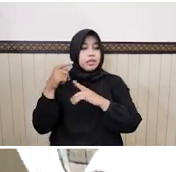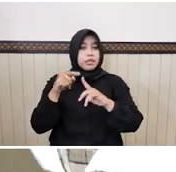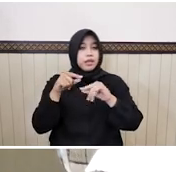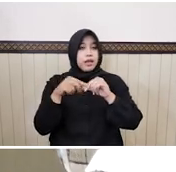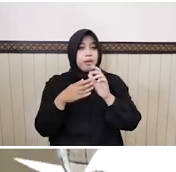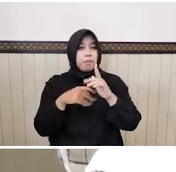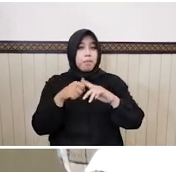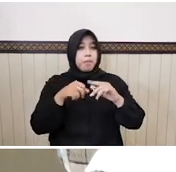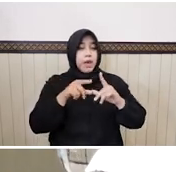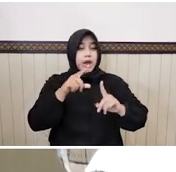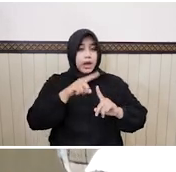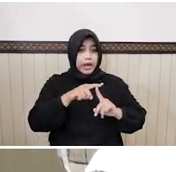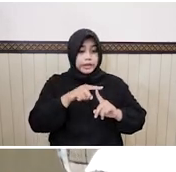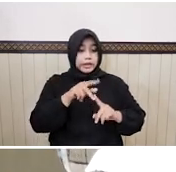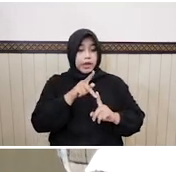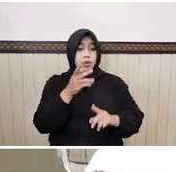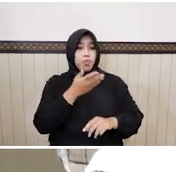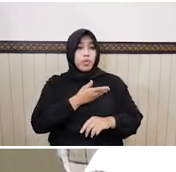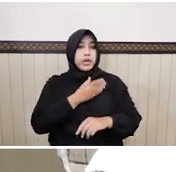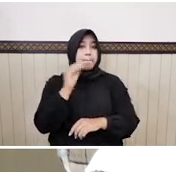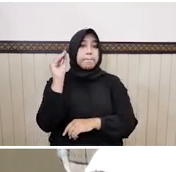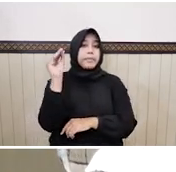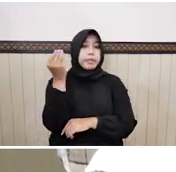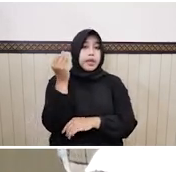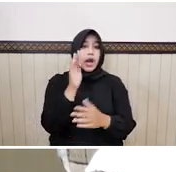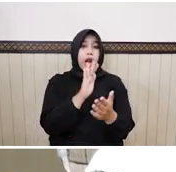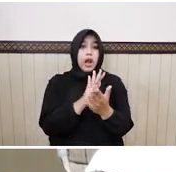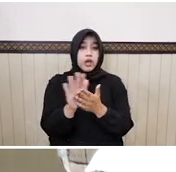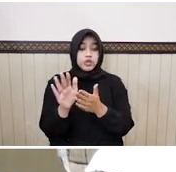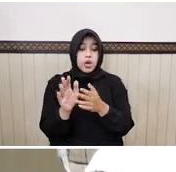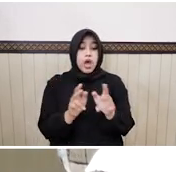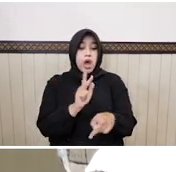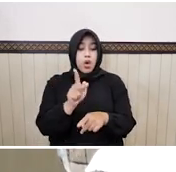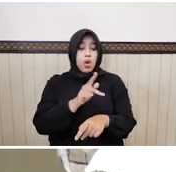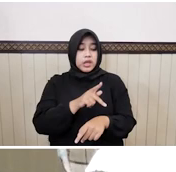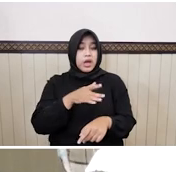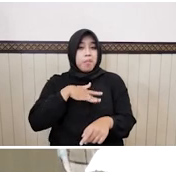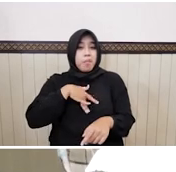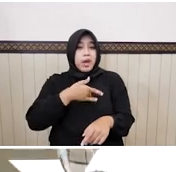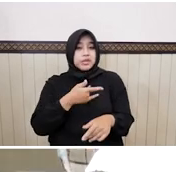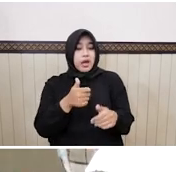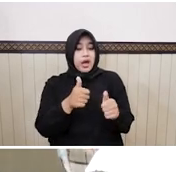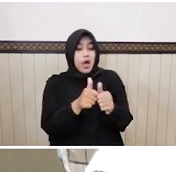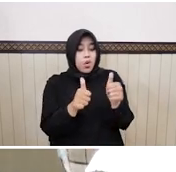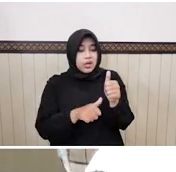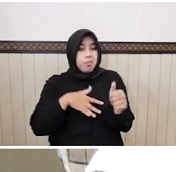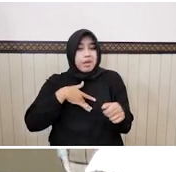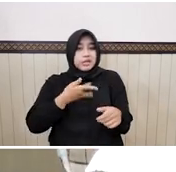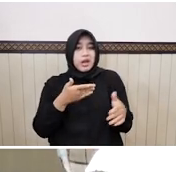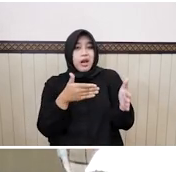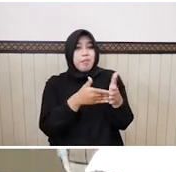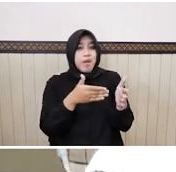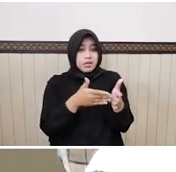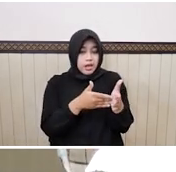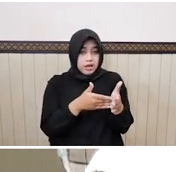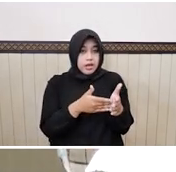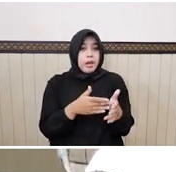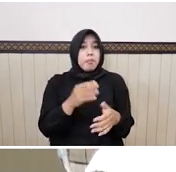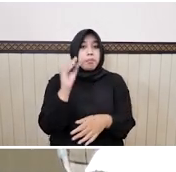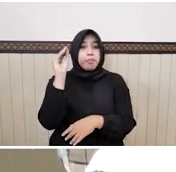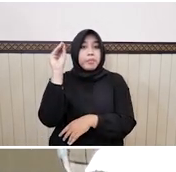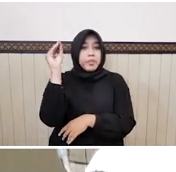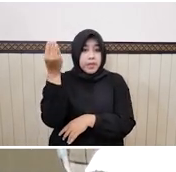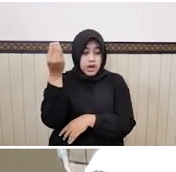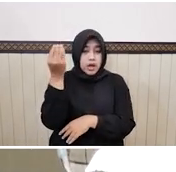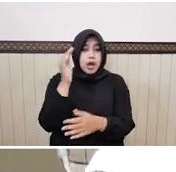memiliki pimpinan langsung dan apabila kami mengalami hambatan pastilah pimpinan langsung atau